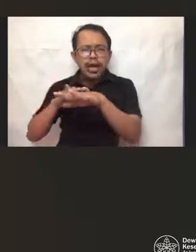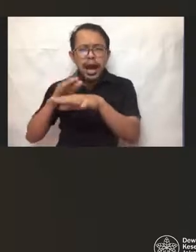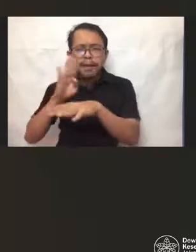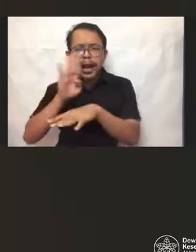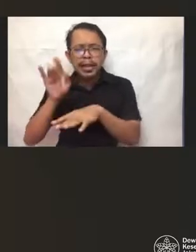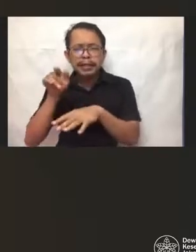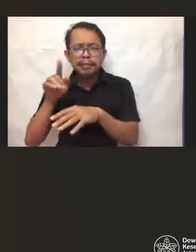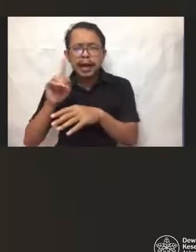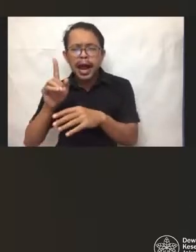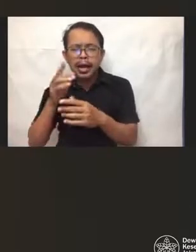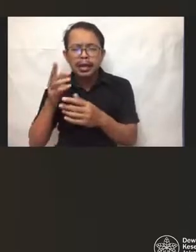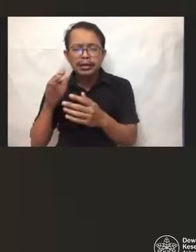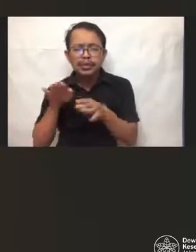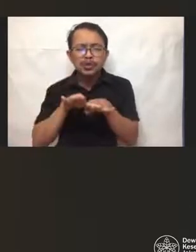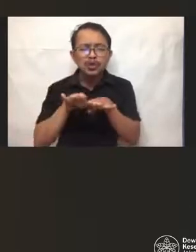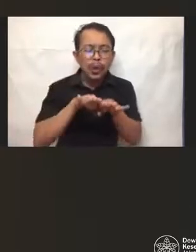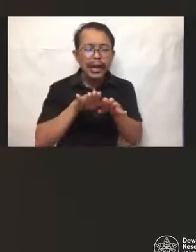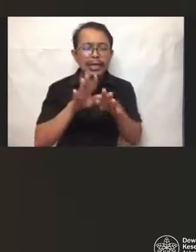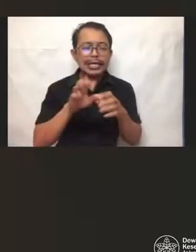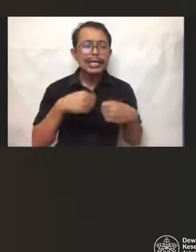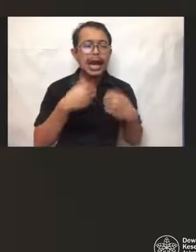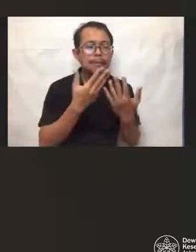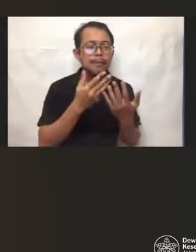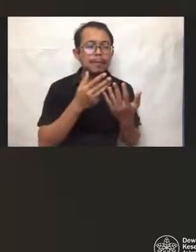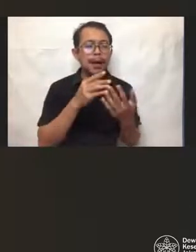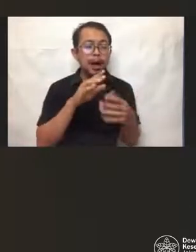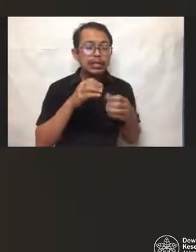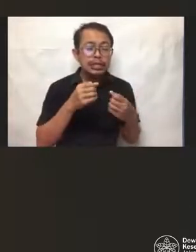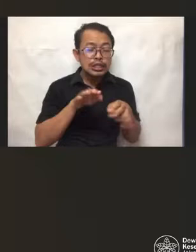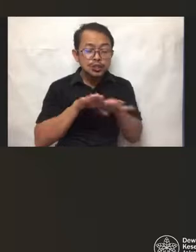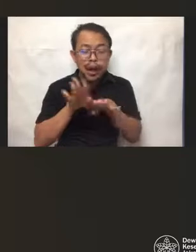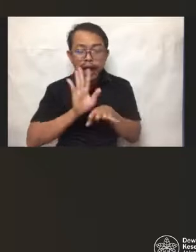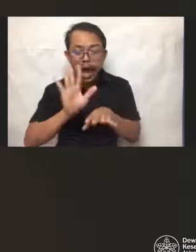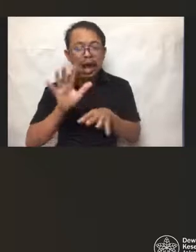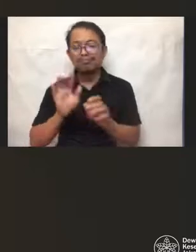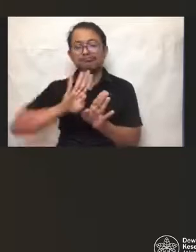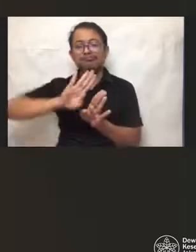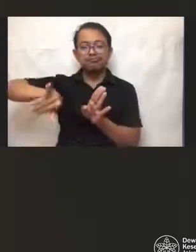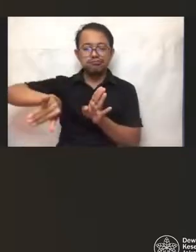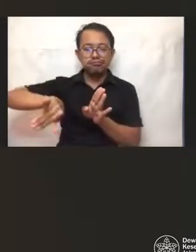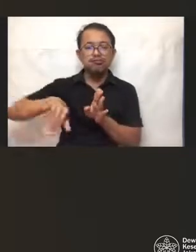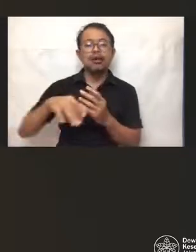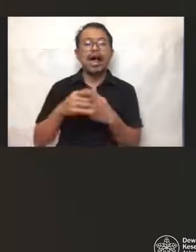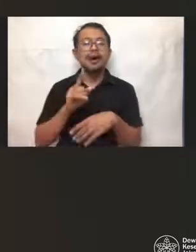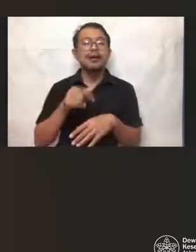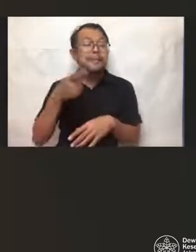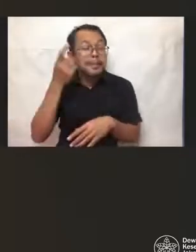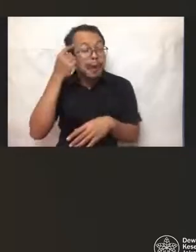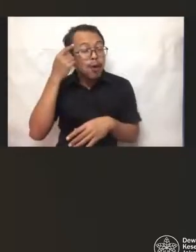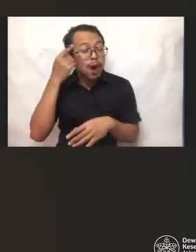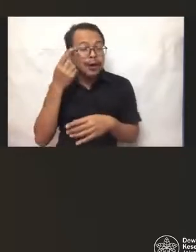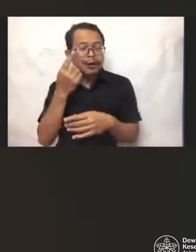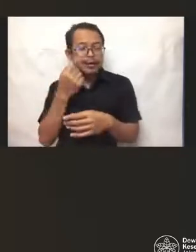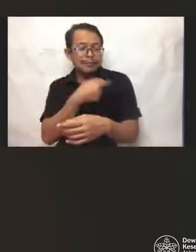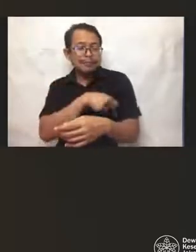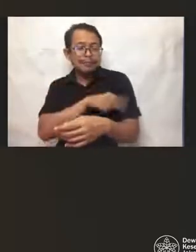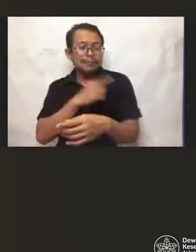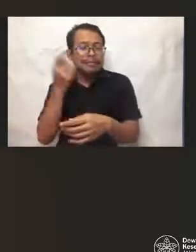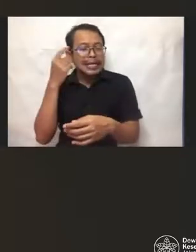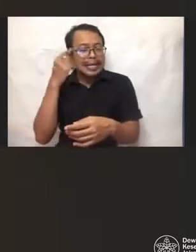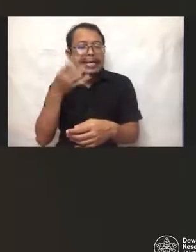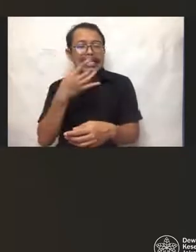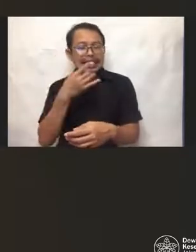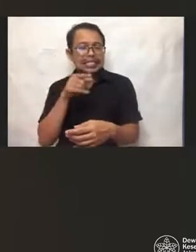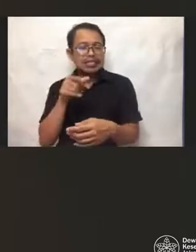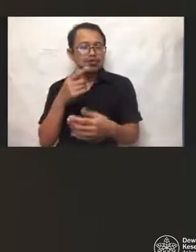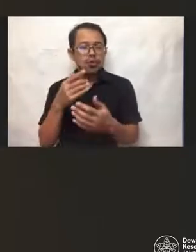nilai-nilai Islami, yang tidak selaras tak perlu kita ambil. Jadi karena itu kemampuan berpikir kritis ini merupakan modal yang sangat penting ya dalam